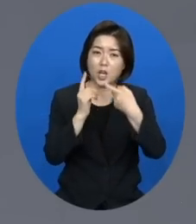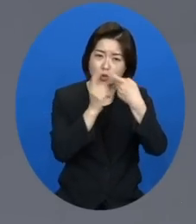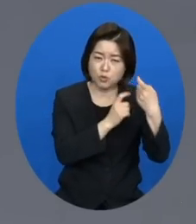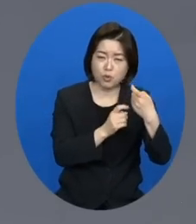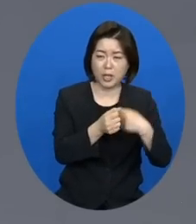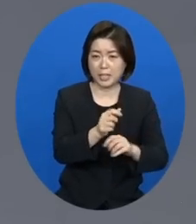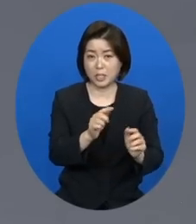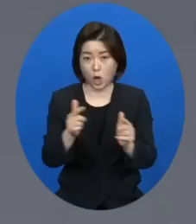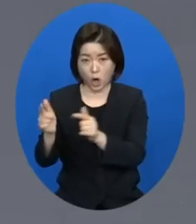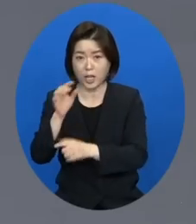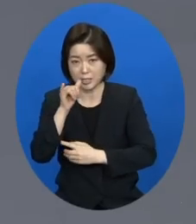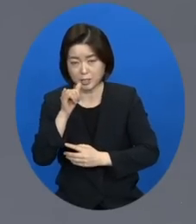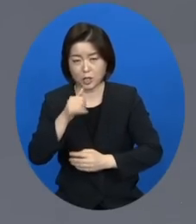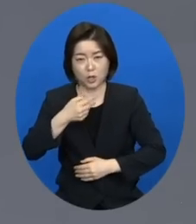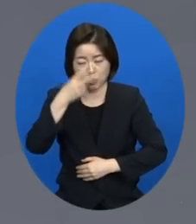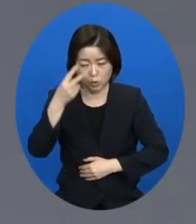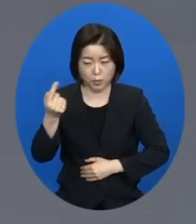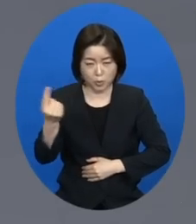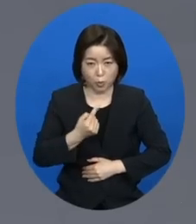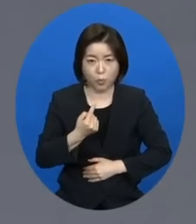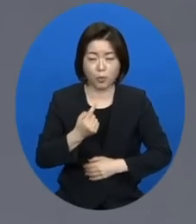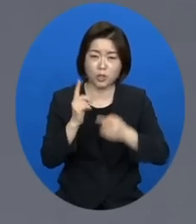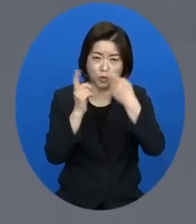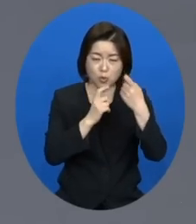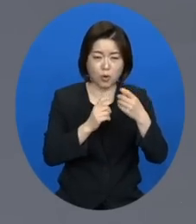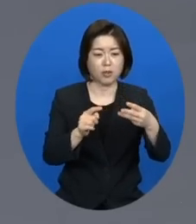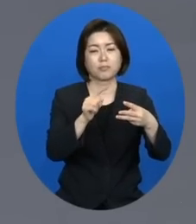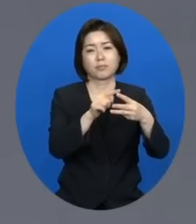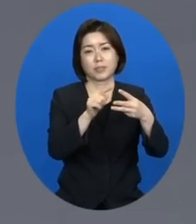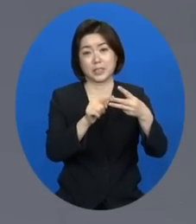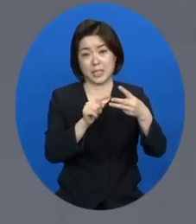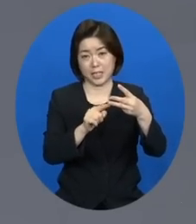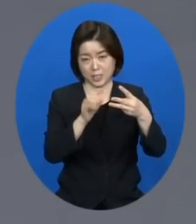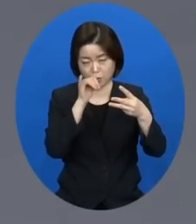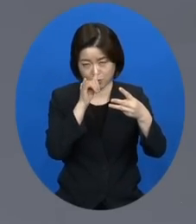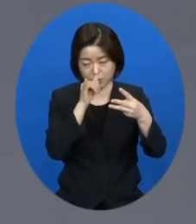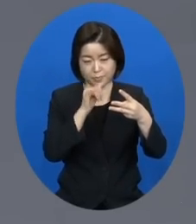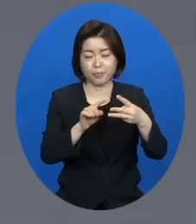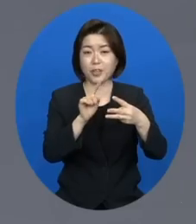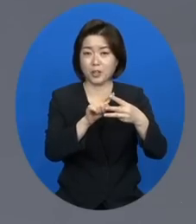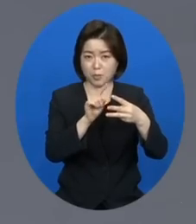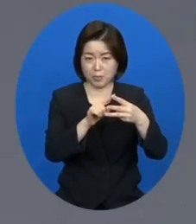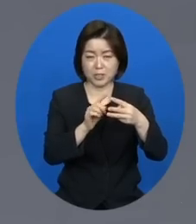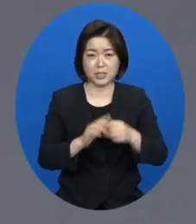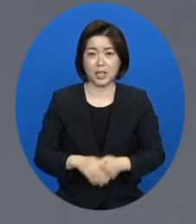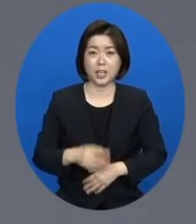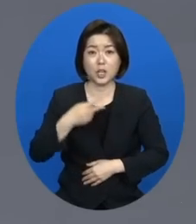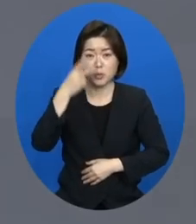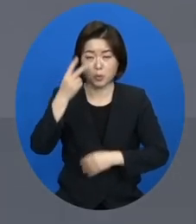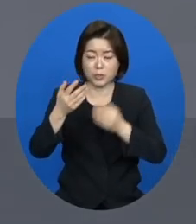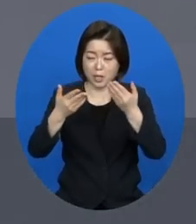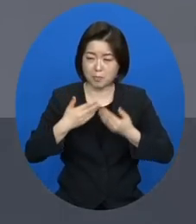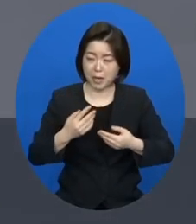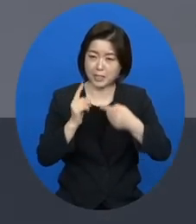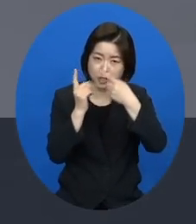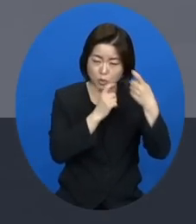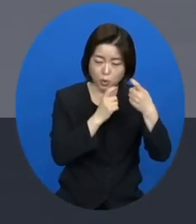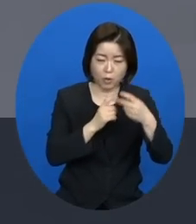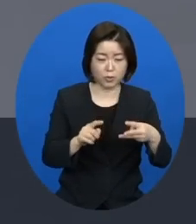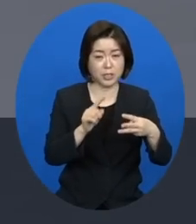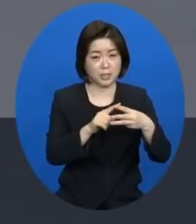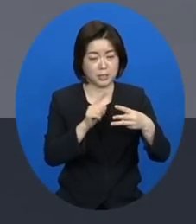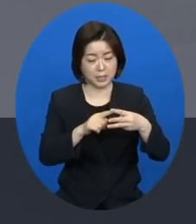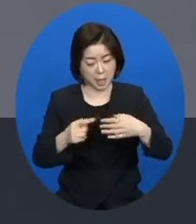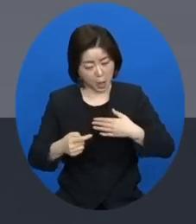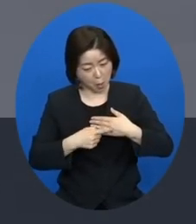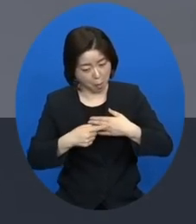가지가 있는데 요셉에게 찾아온 유혹을 저는 세 가지로 보았습니다. 첫 번째는 요셉이 받은 유혹은 이 피상성의